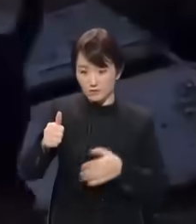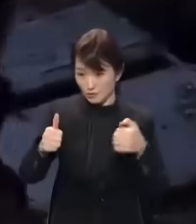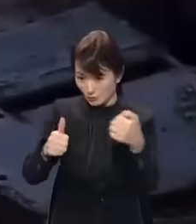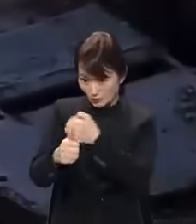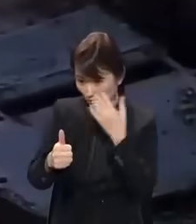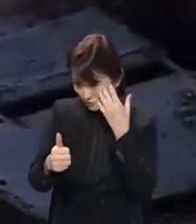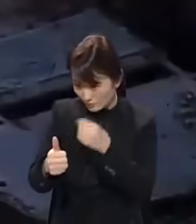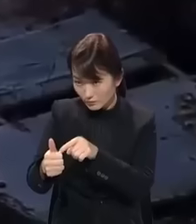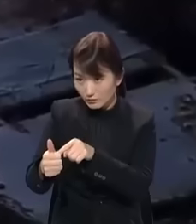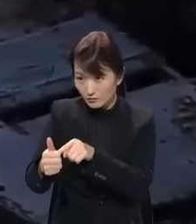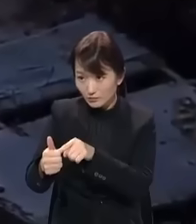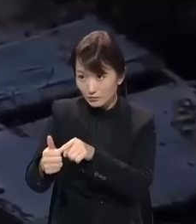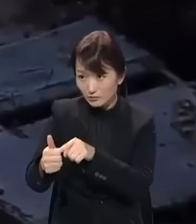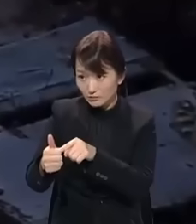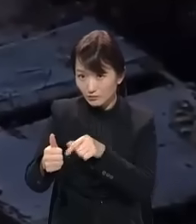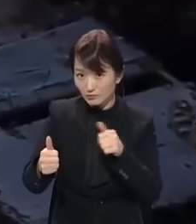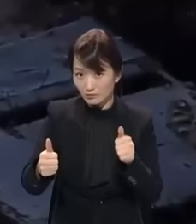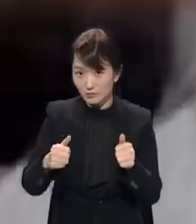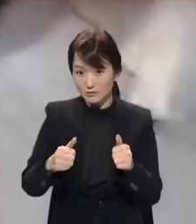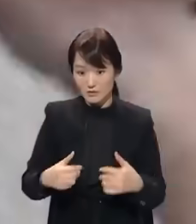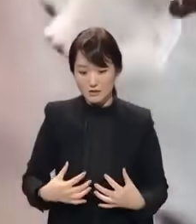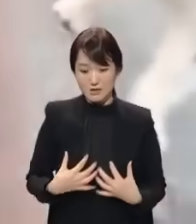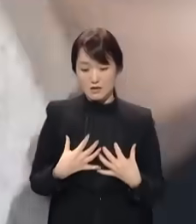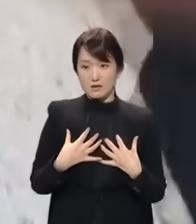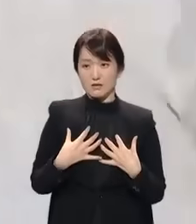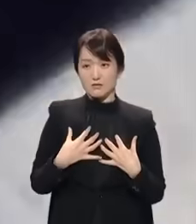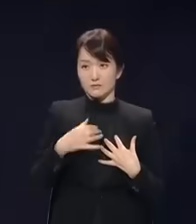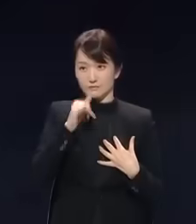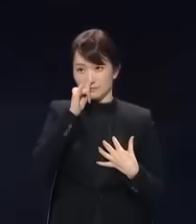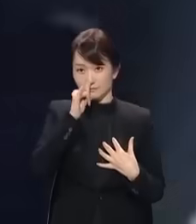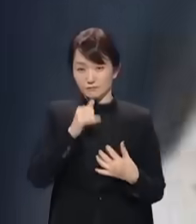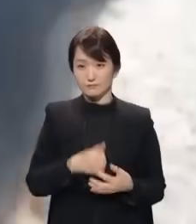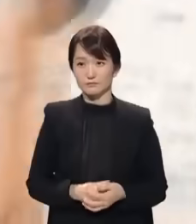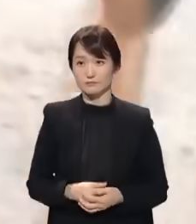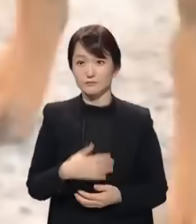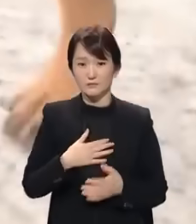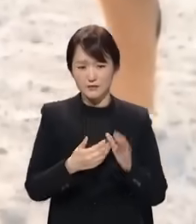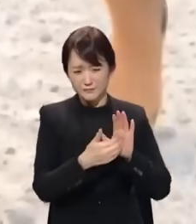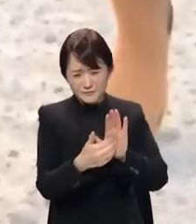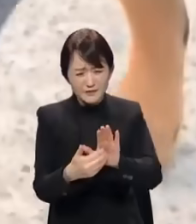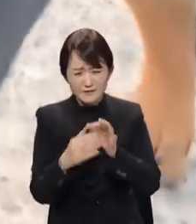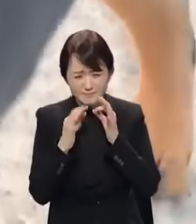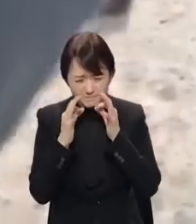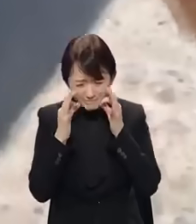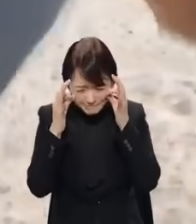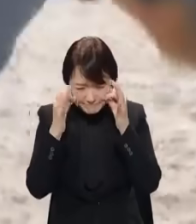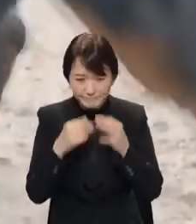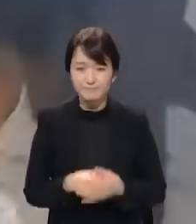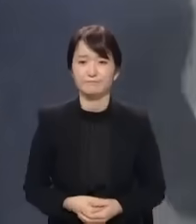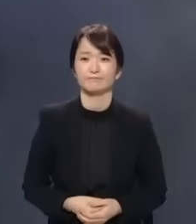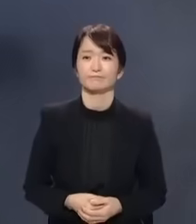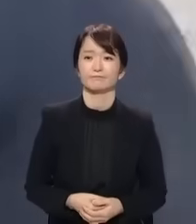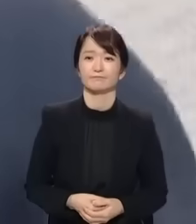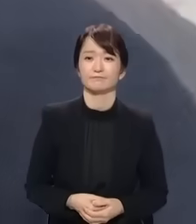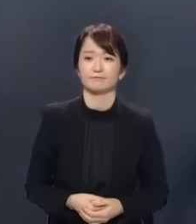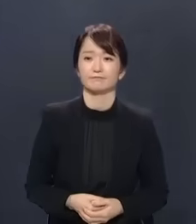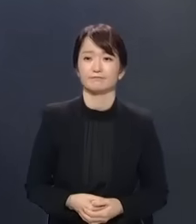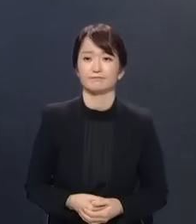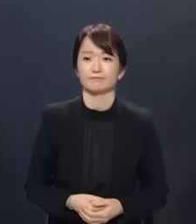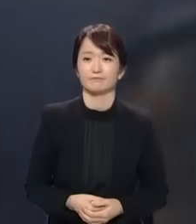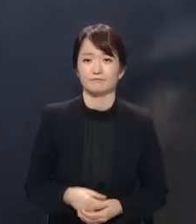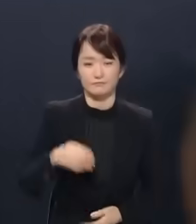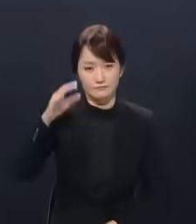봤기 때문에 저 녀석도 흥분할 수밖에 없었던 거고 나는 말리려고 최선을 다했다, 그러면서 이